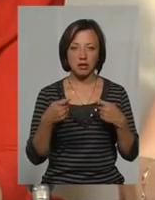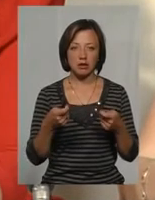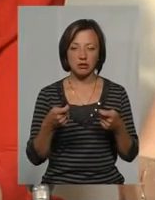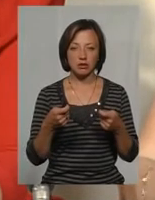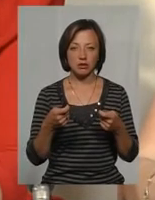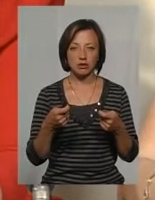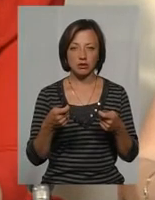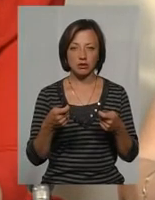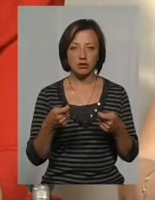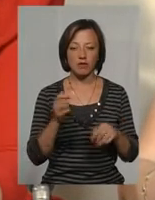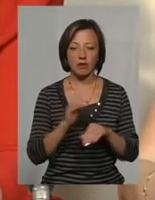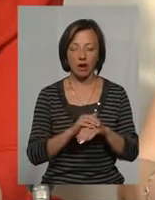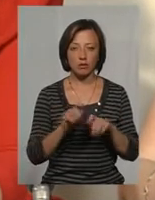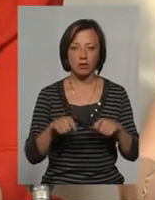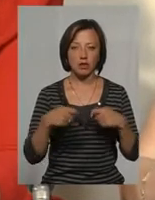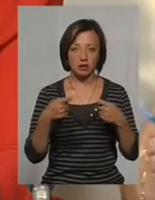який є фактором